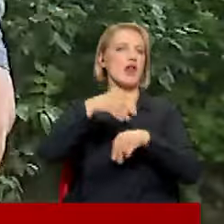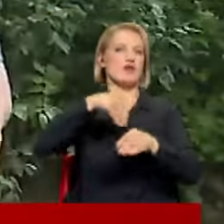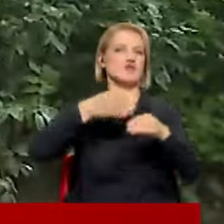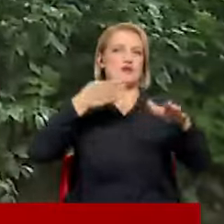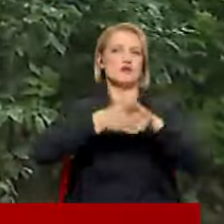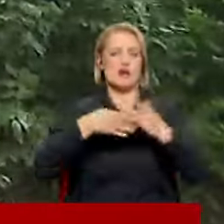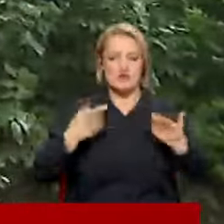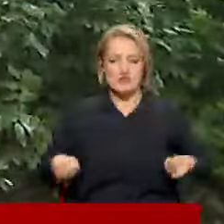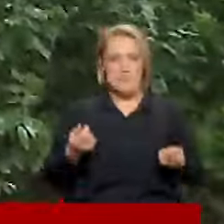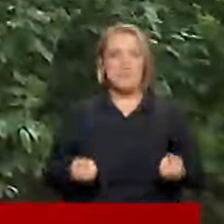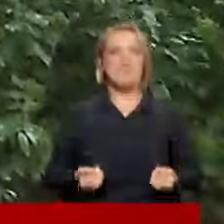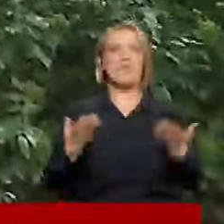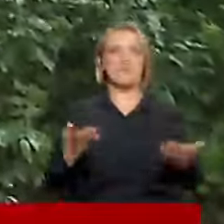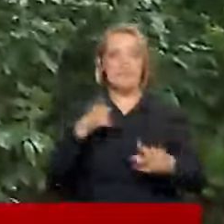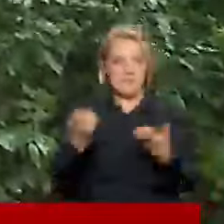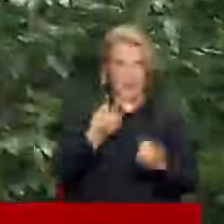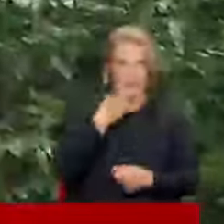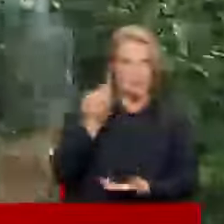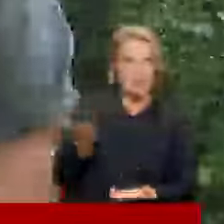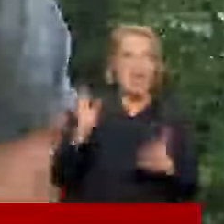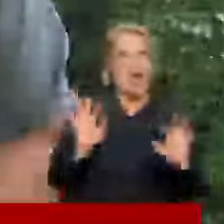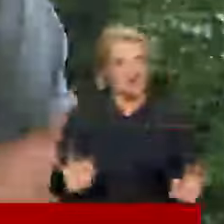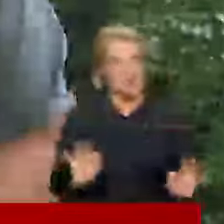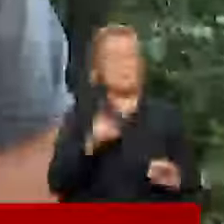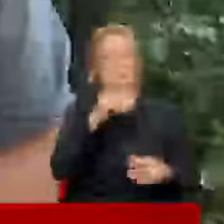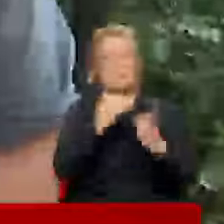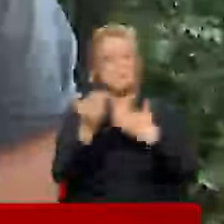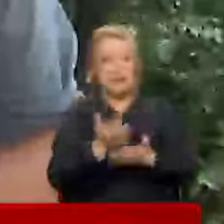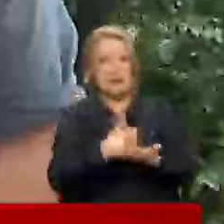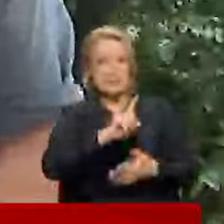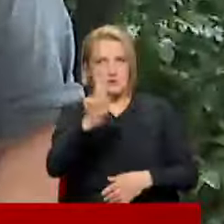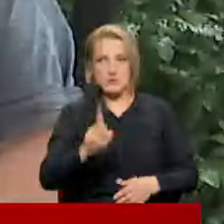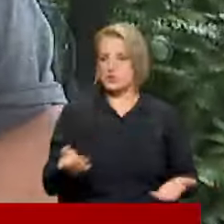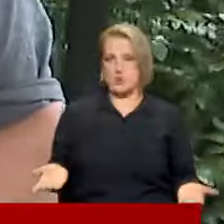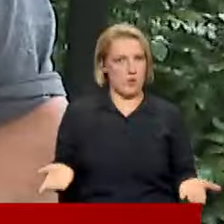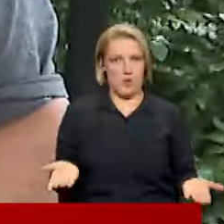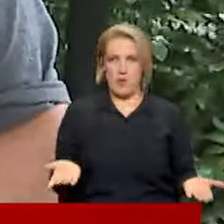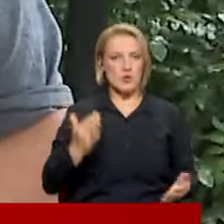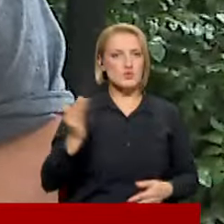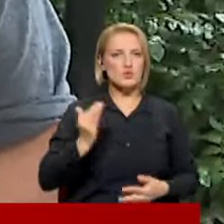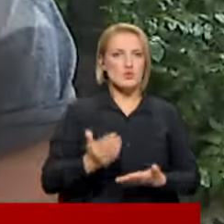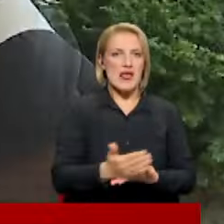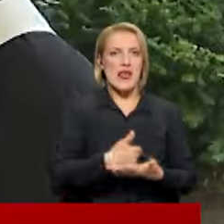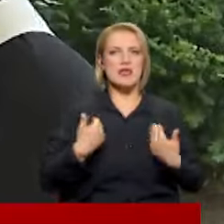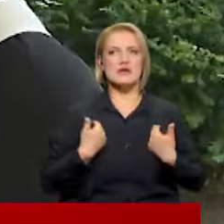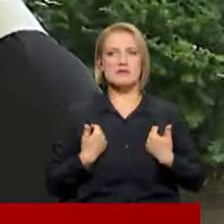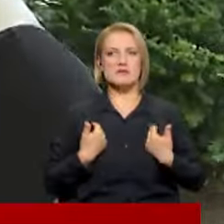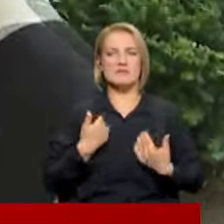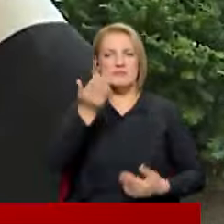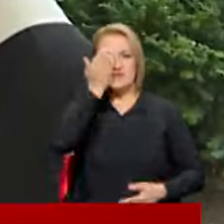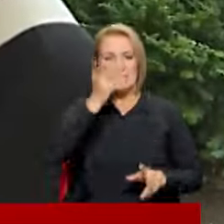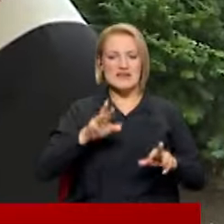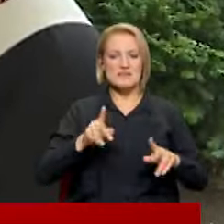Çalışıyorum, yetiştiremiyorum. Siz çalışan emeklisiniz. Evet, evet. Siz yüksek gelirli misiniz? Yok, düşük gelirliyiz biz. Yoksul